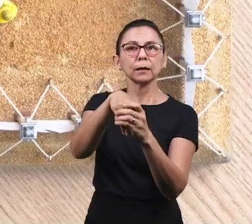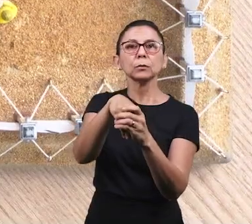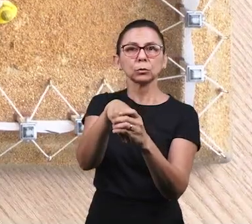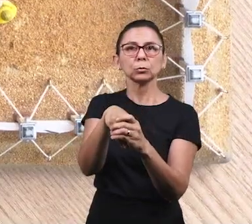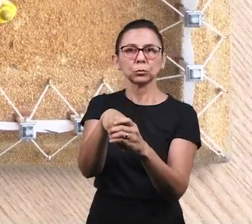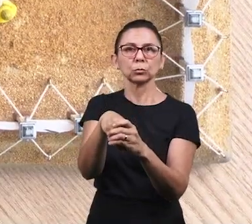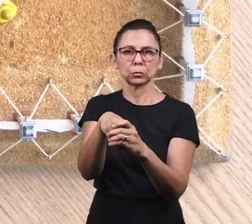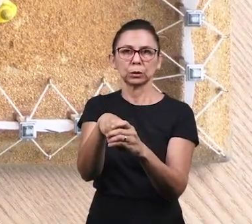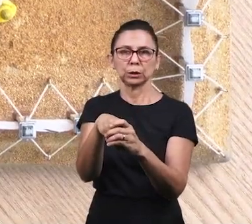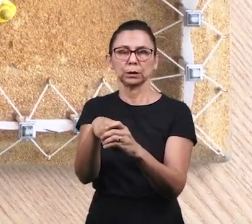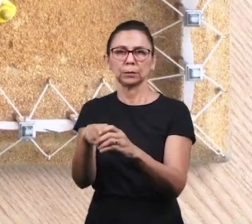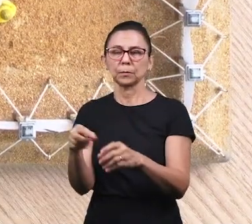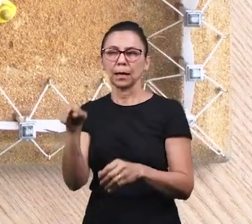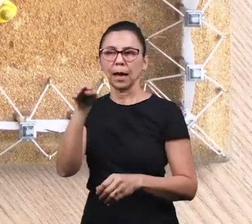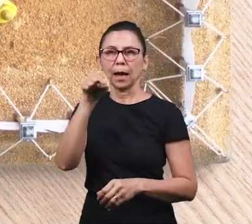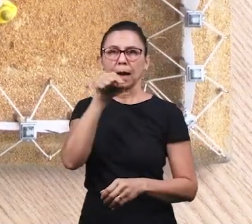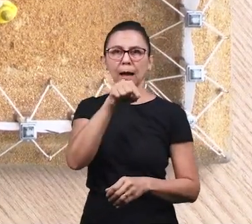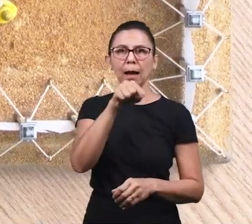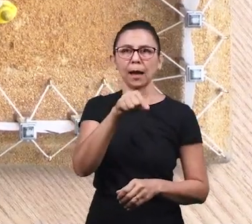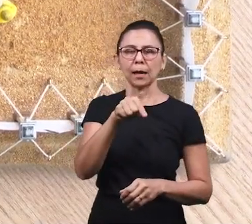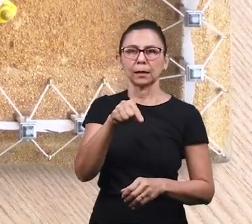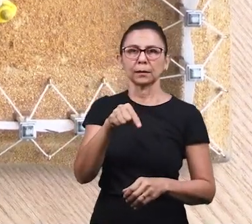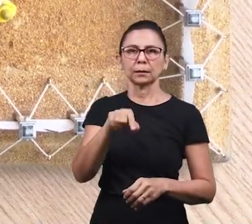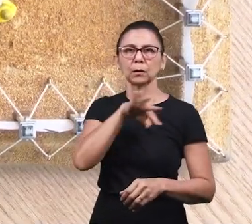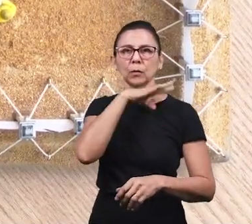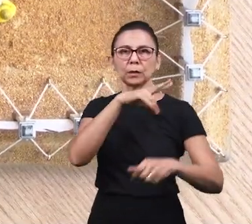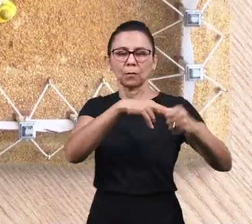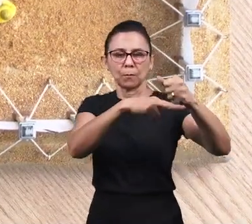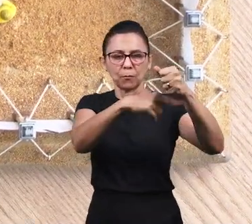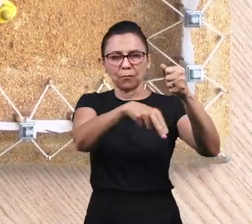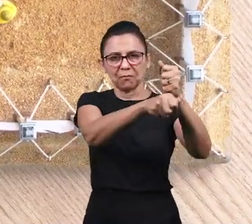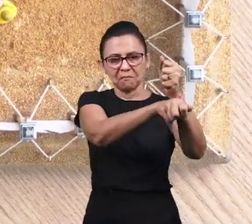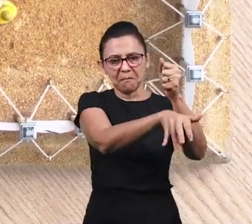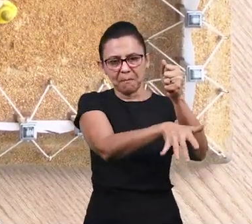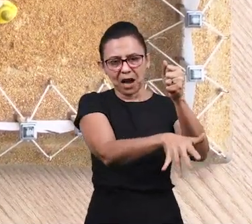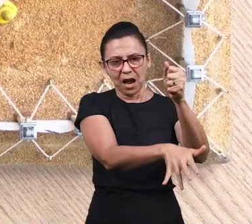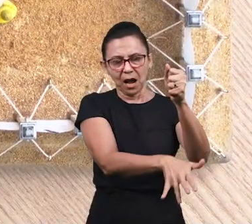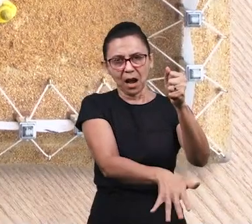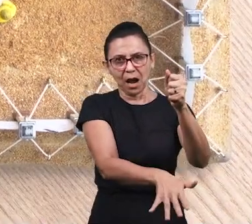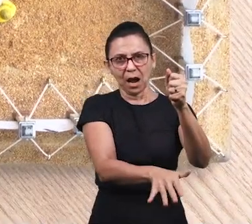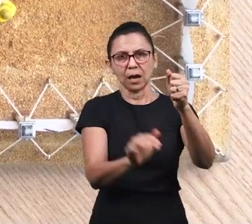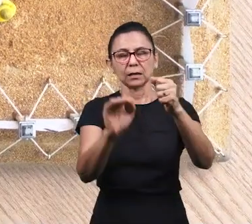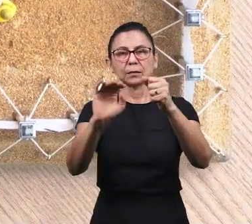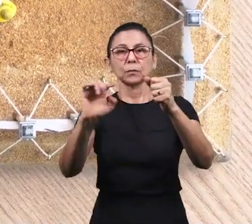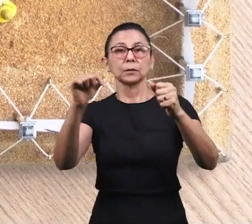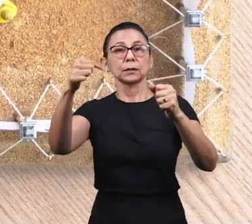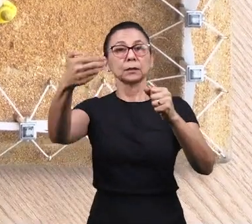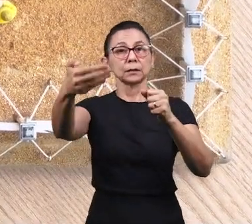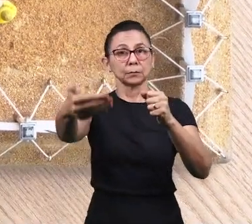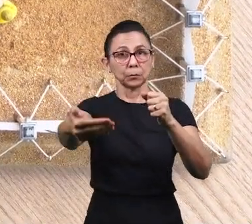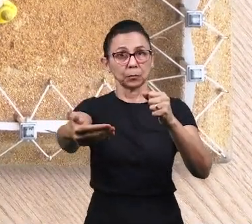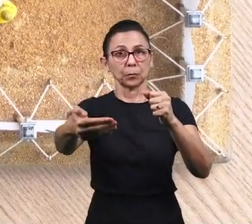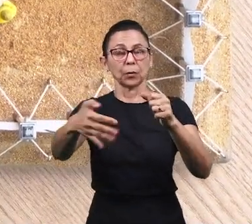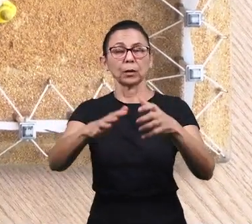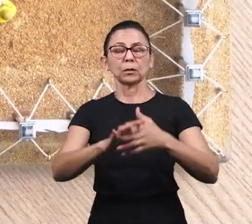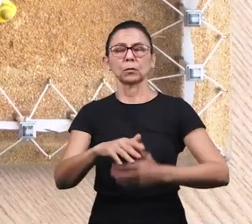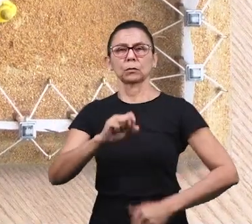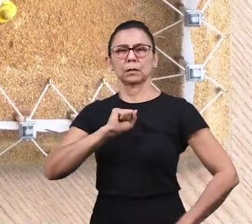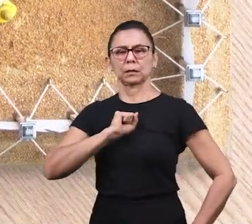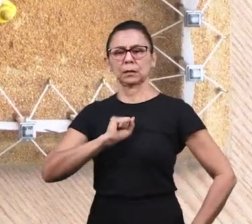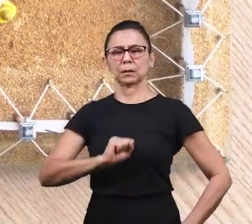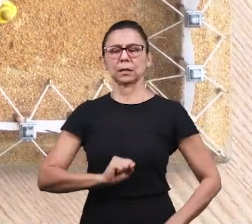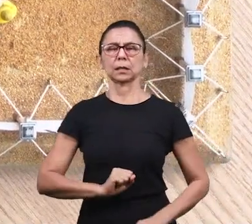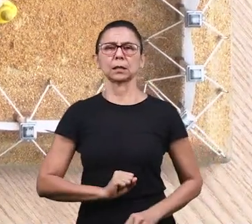le sacrifice était fait ici, le sang de la victime. Dans la séquence, le sacrificateur, il utilisait